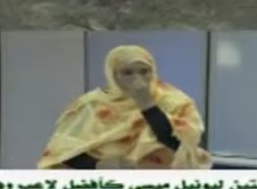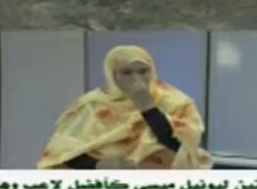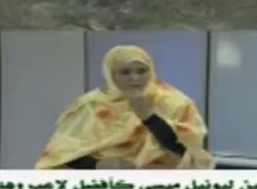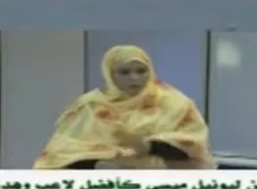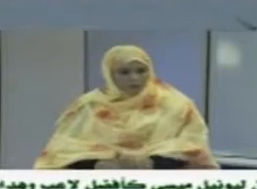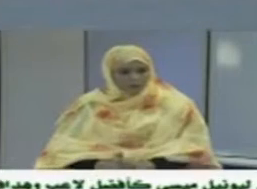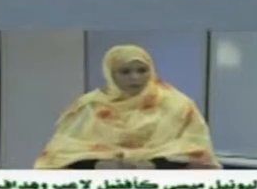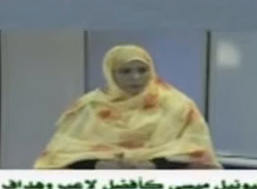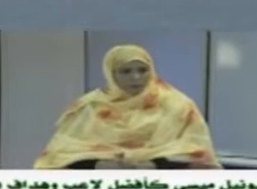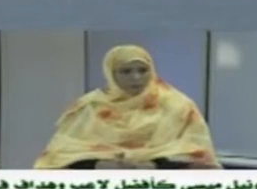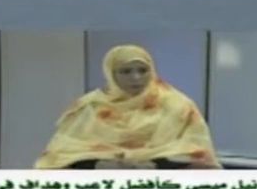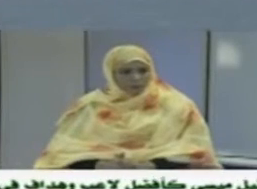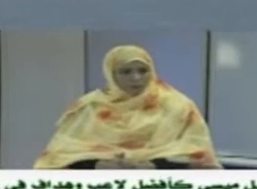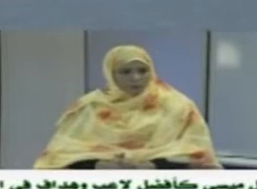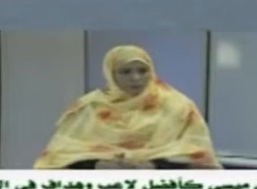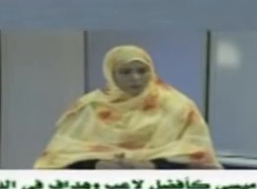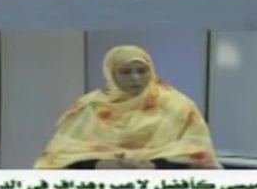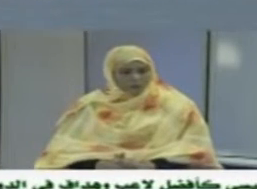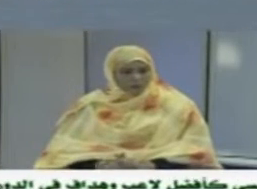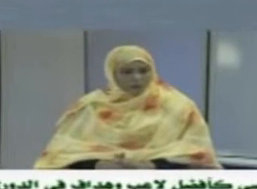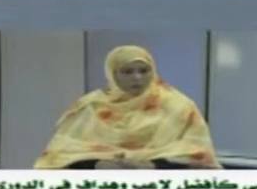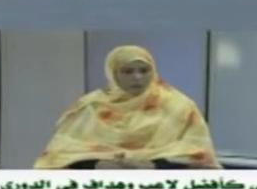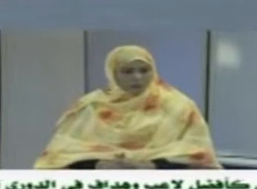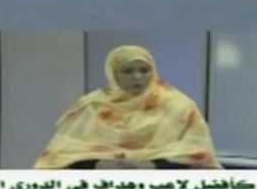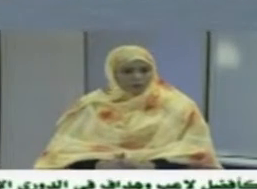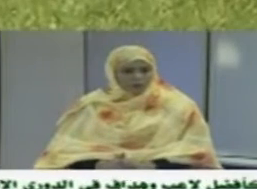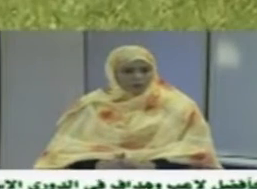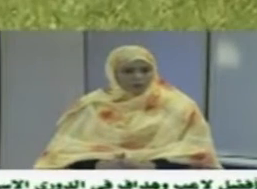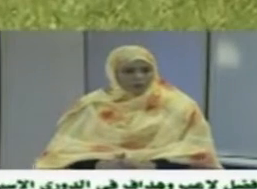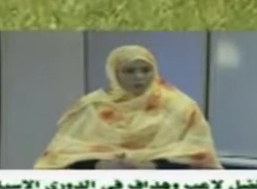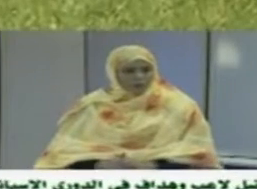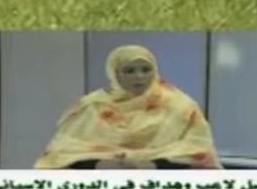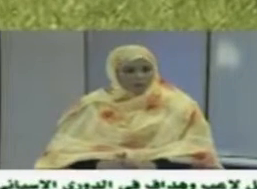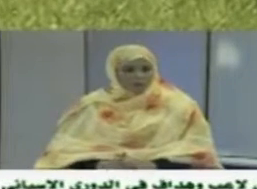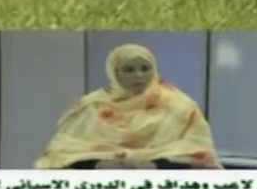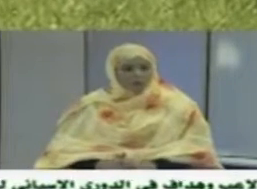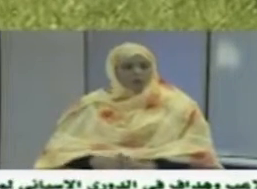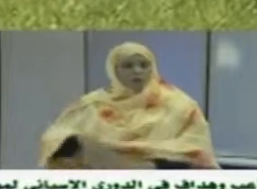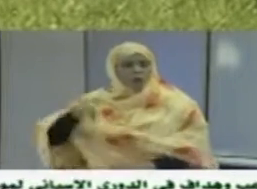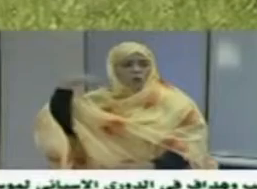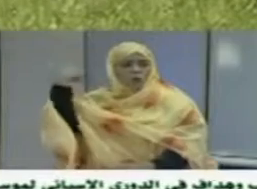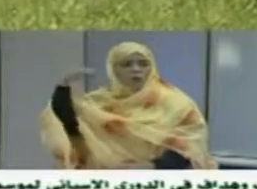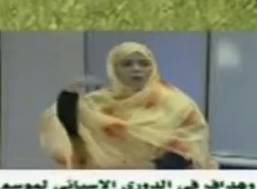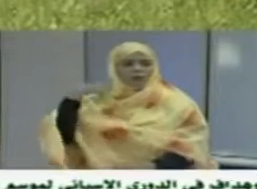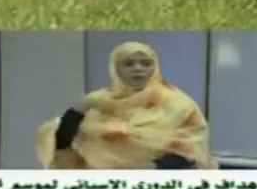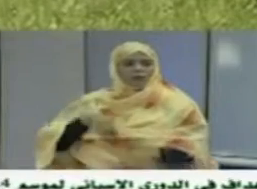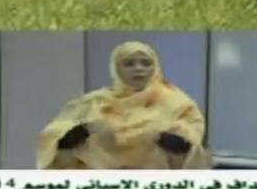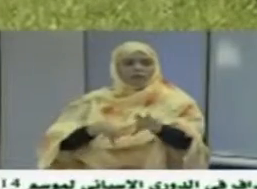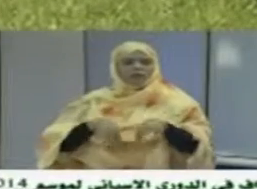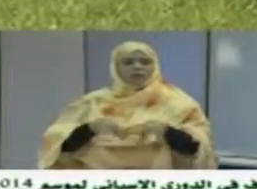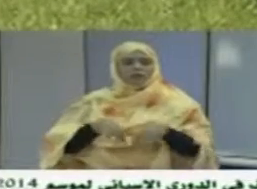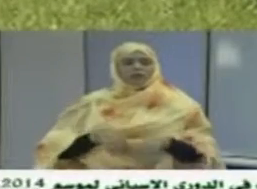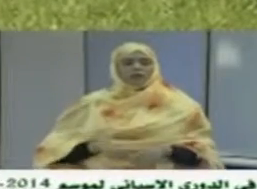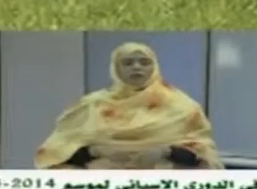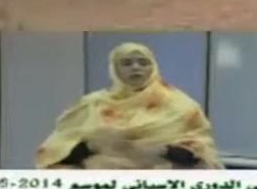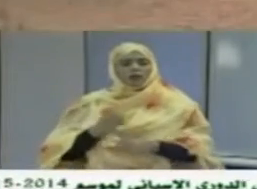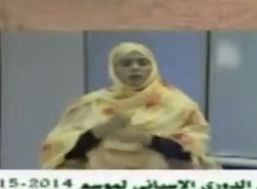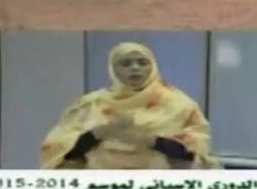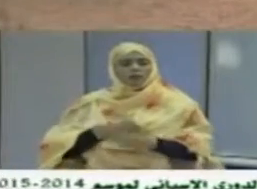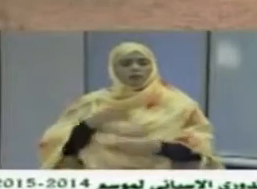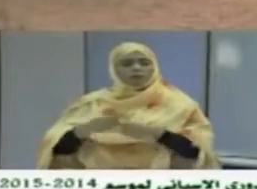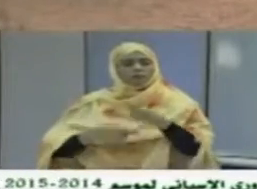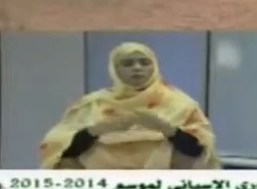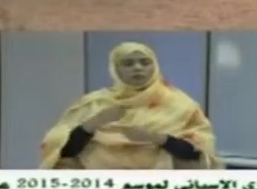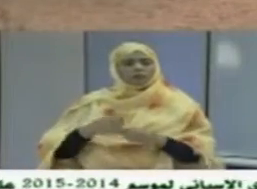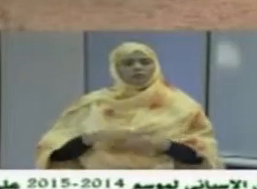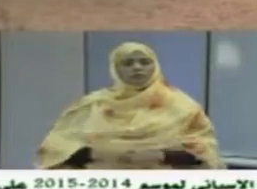تنمية علاقة الإنسان بالأرض مهمة لطالما عملت وزارة الزراعة على تحقيقها، فأدركت مبكرا